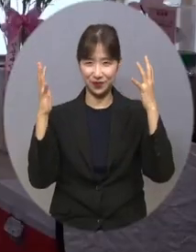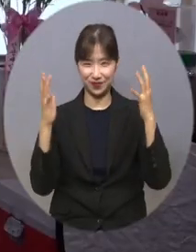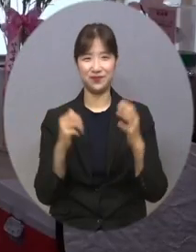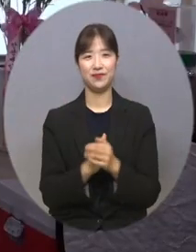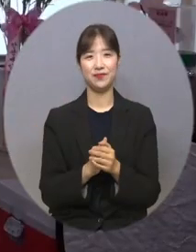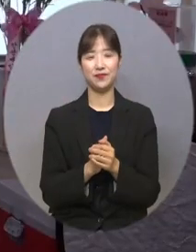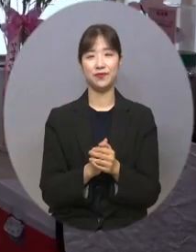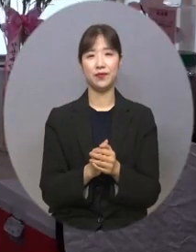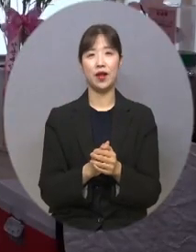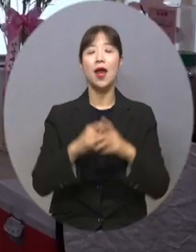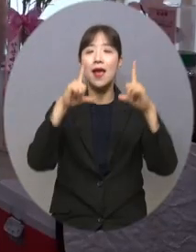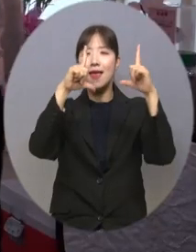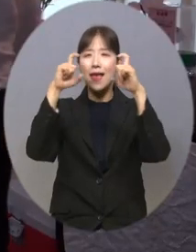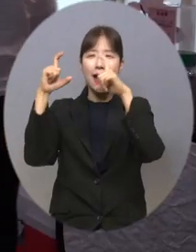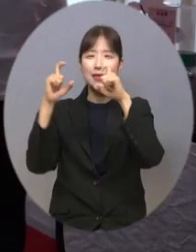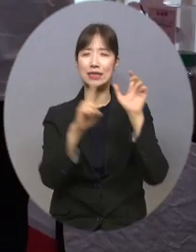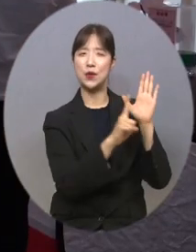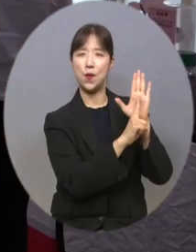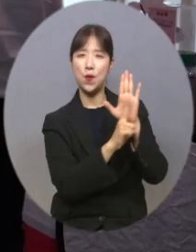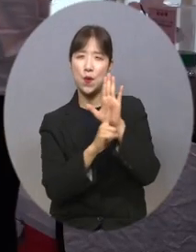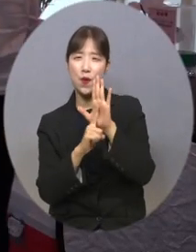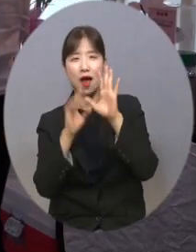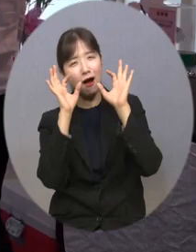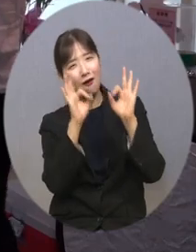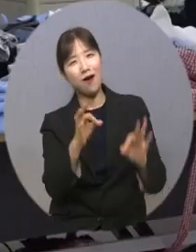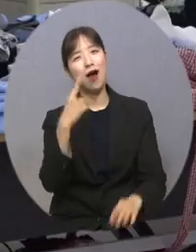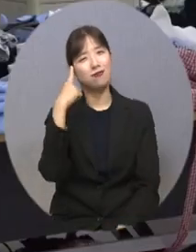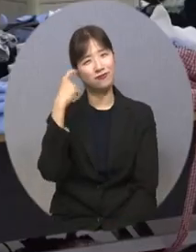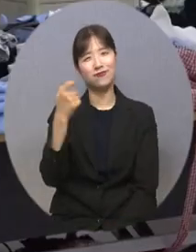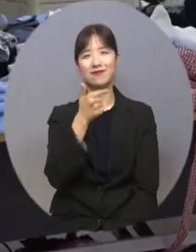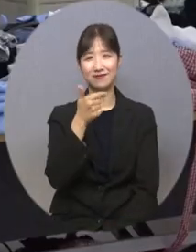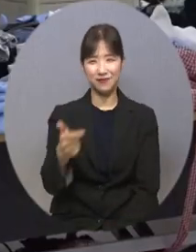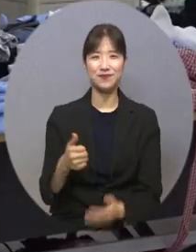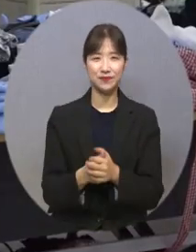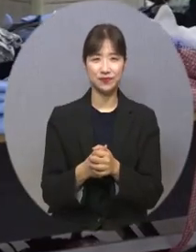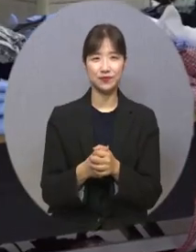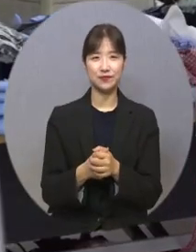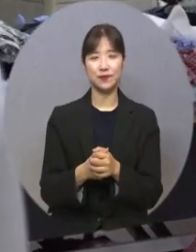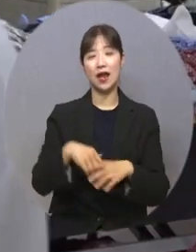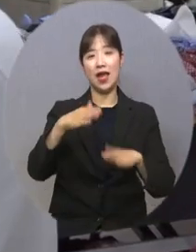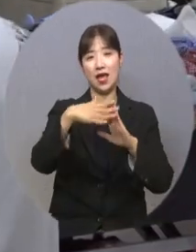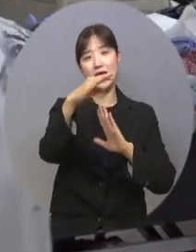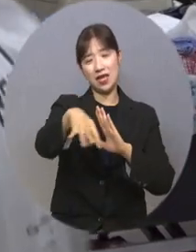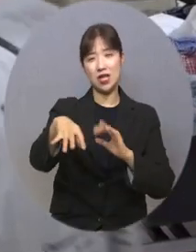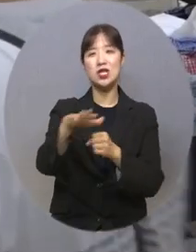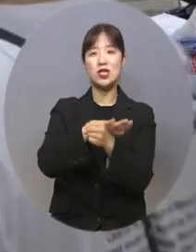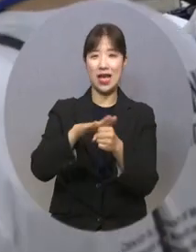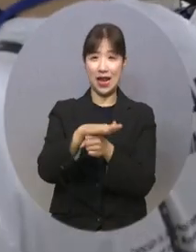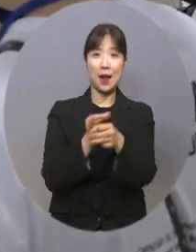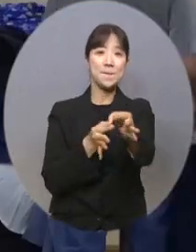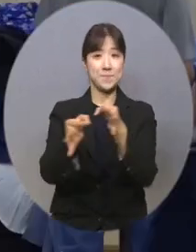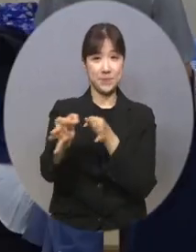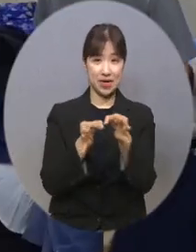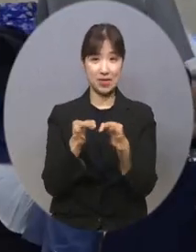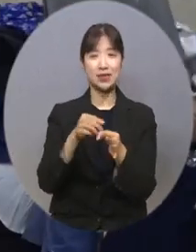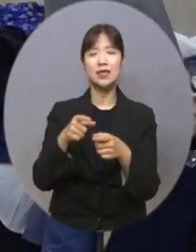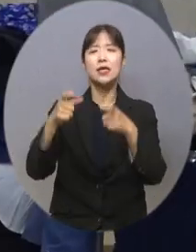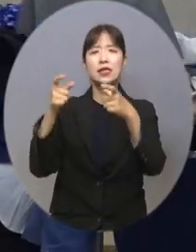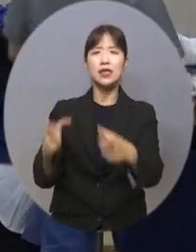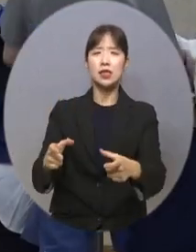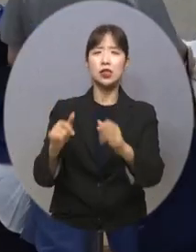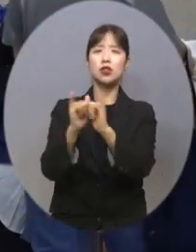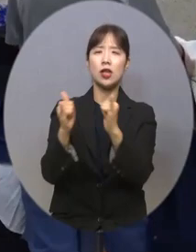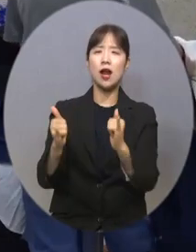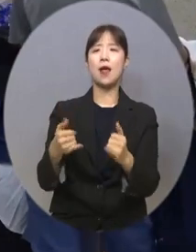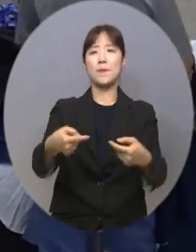로비에 꾸며진 포토존은 추억을 만들어줍니다. 이웃사랑 바자회는 지역 주민과 함께해